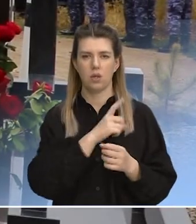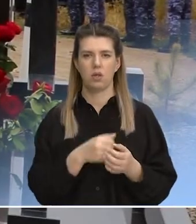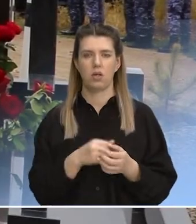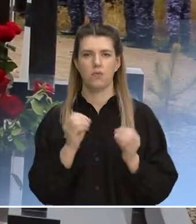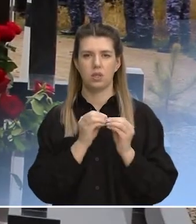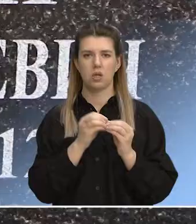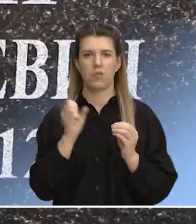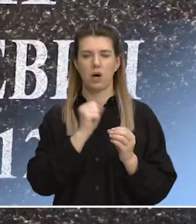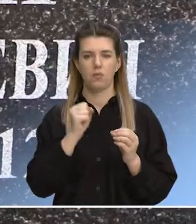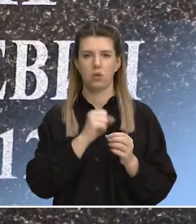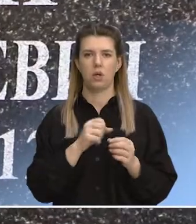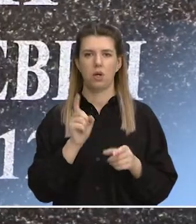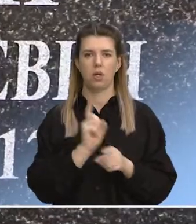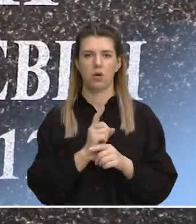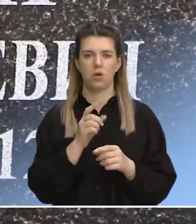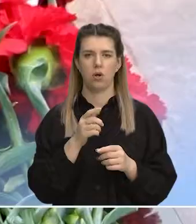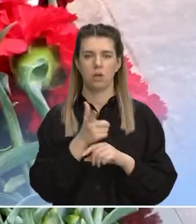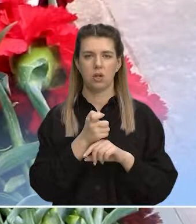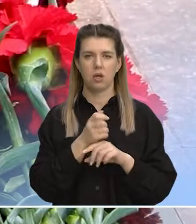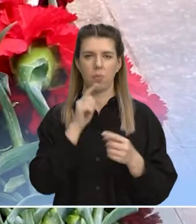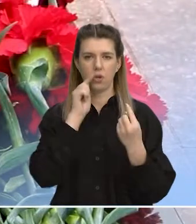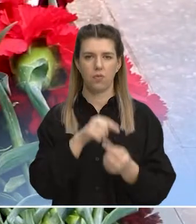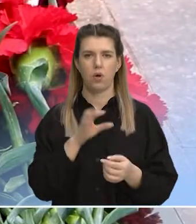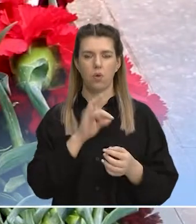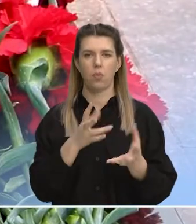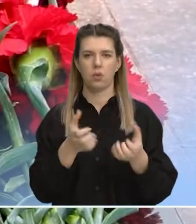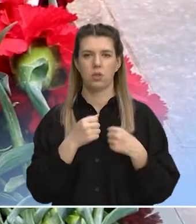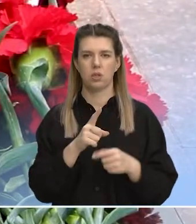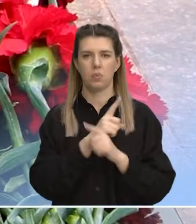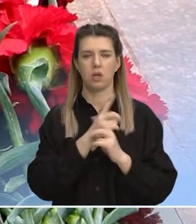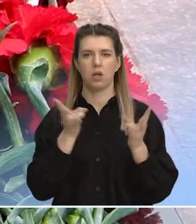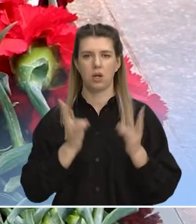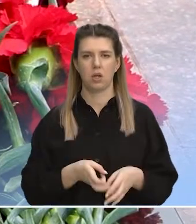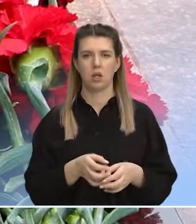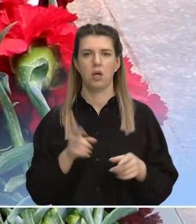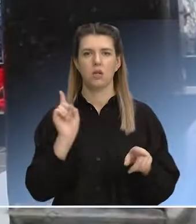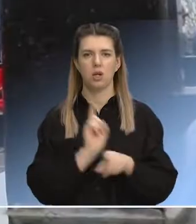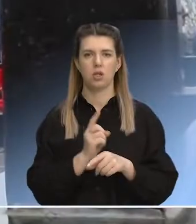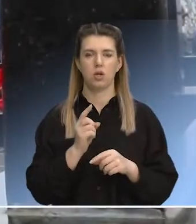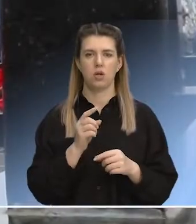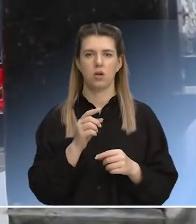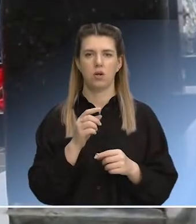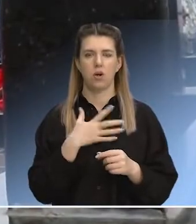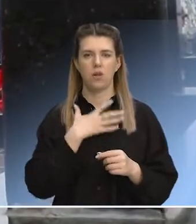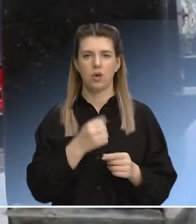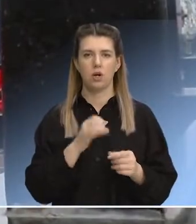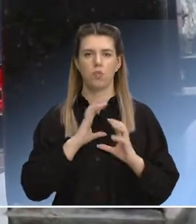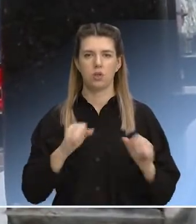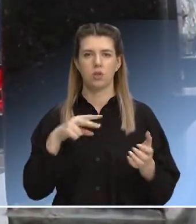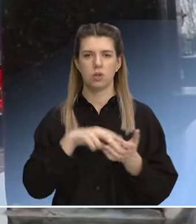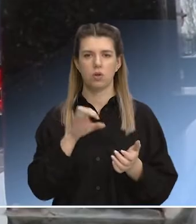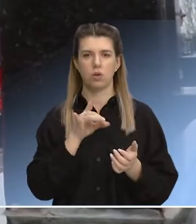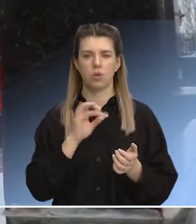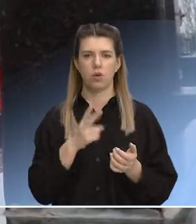охранения. 10 августа, подавляя огневую точку противника, он получил смертельное ранение. Также олицетворением отваги и мужества